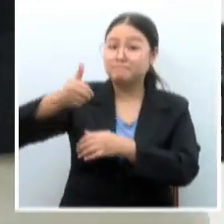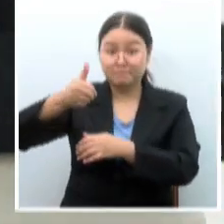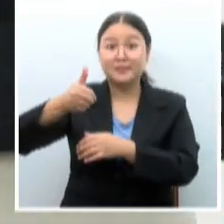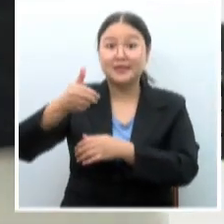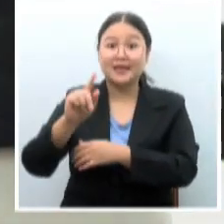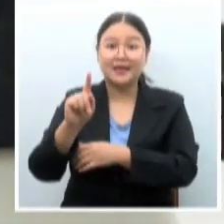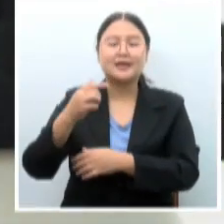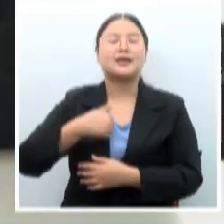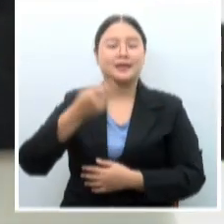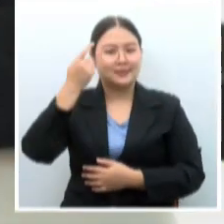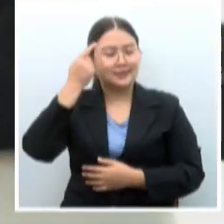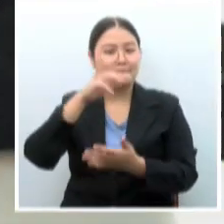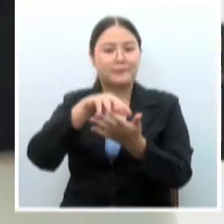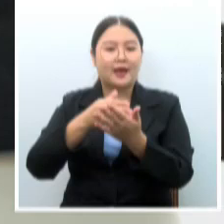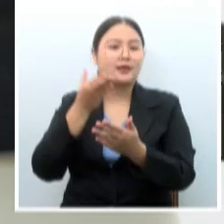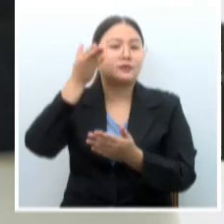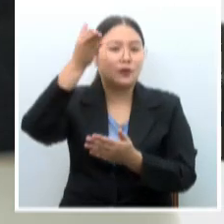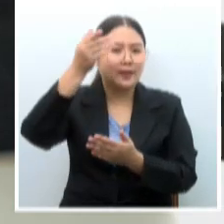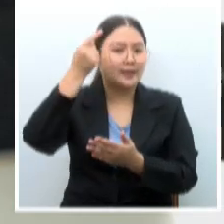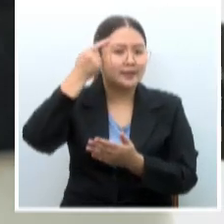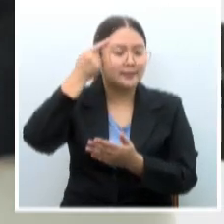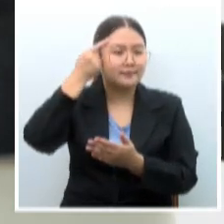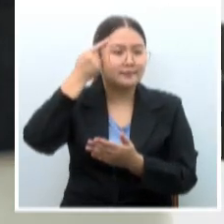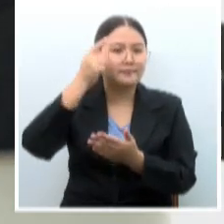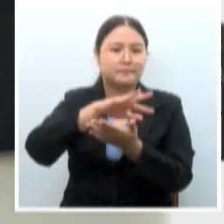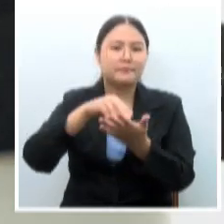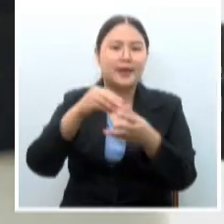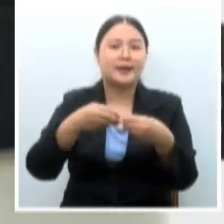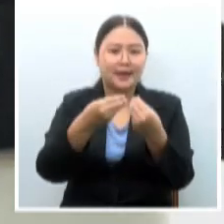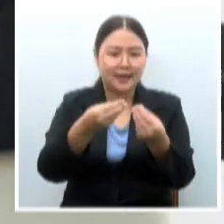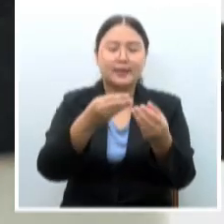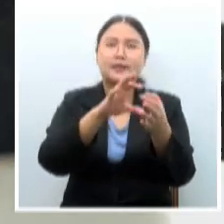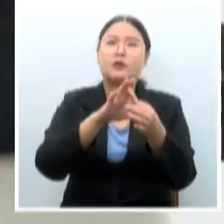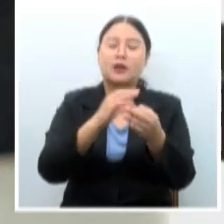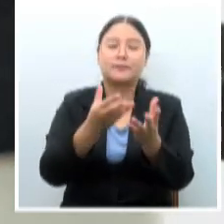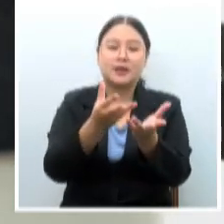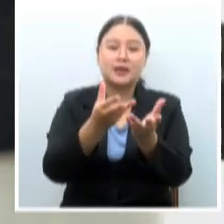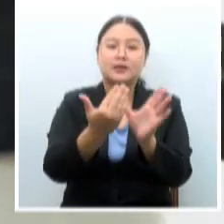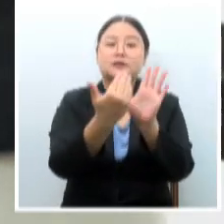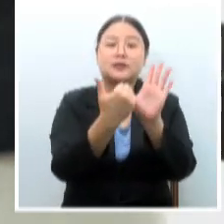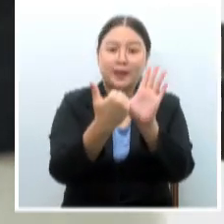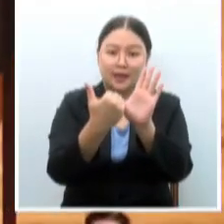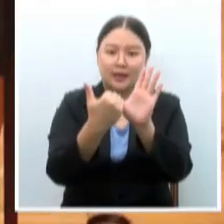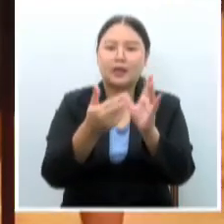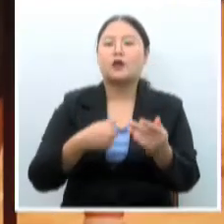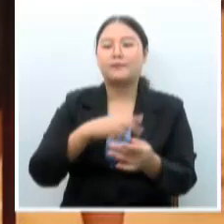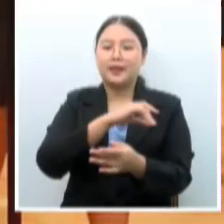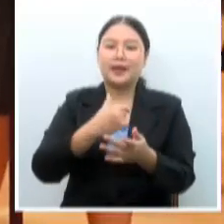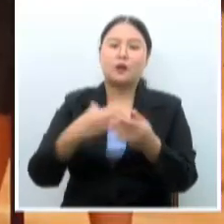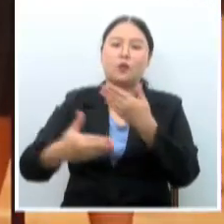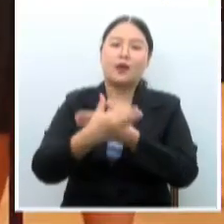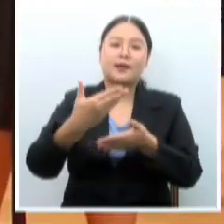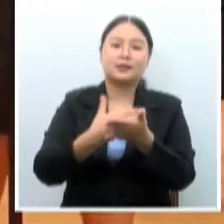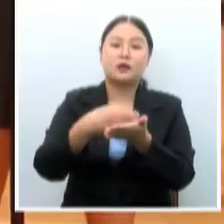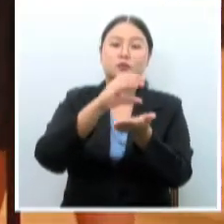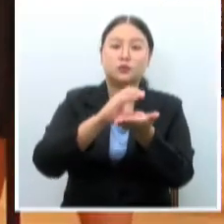าในอนาคตนะครับเราน่าจะมีโครงการที่ทำต่อเนื่องนะครับเป็นโควต้าการรับสมัครนะครับแล้วก็ทุนการศึกษาด้วยเนาะแล้วผมคิดว่าอยาก